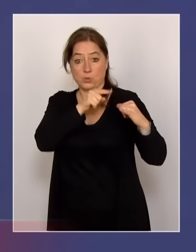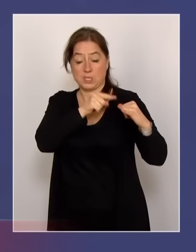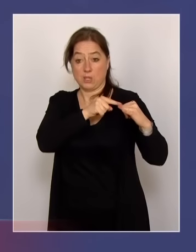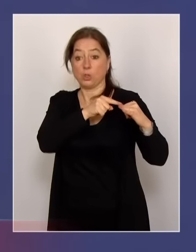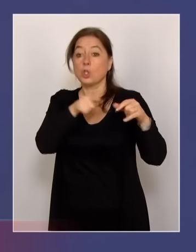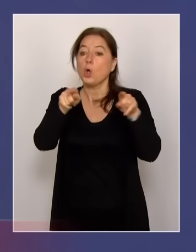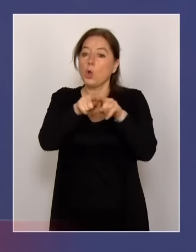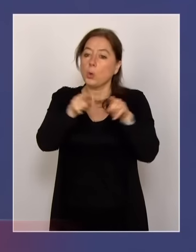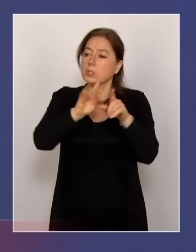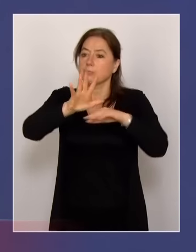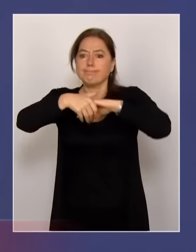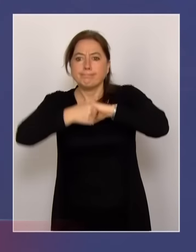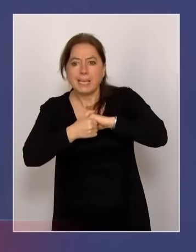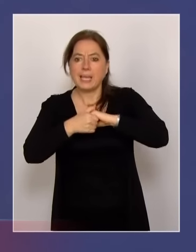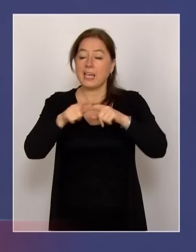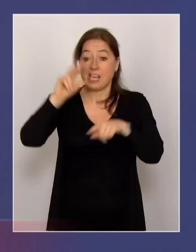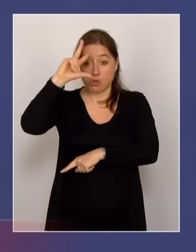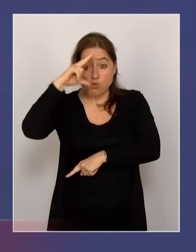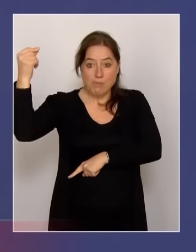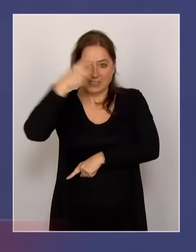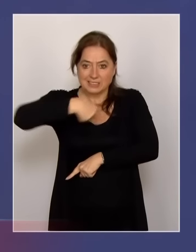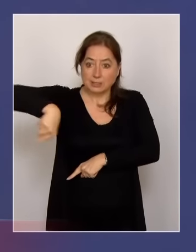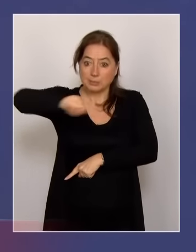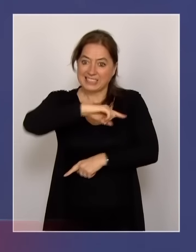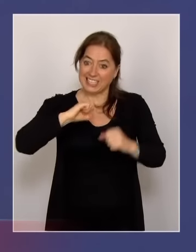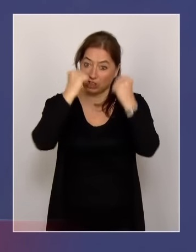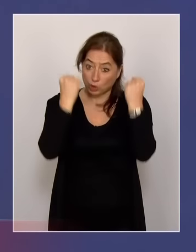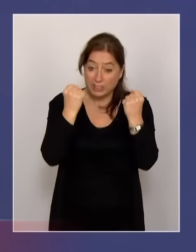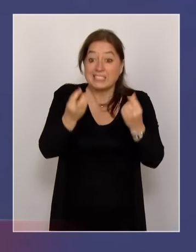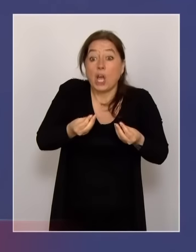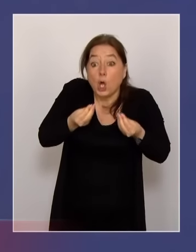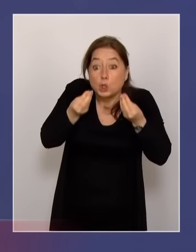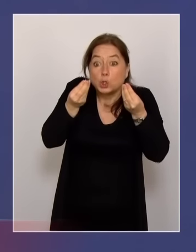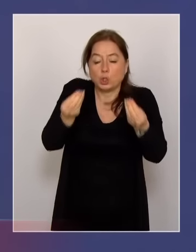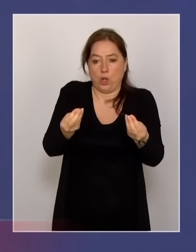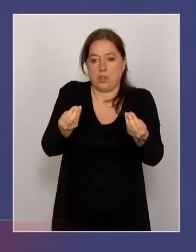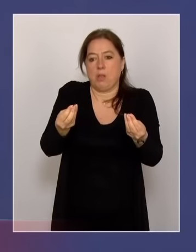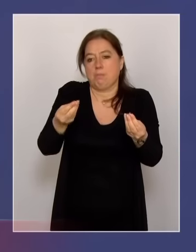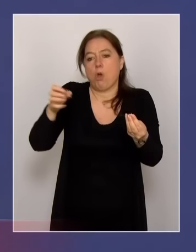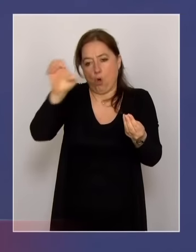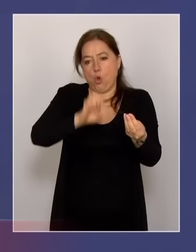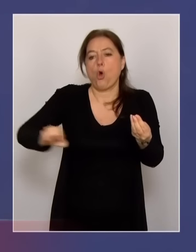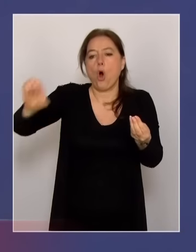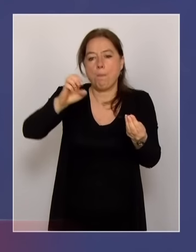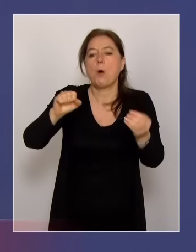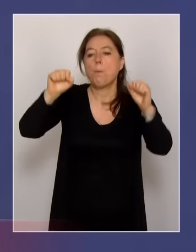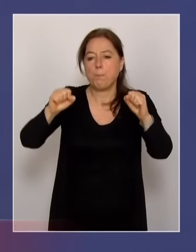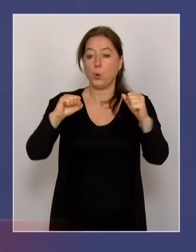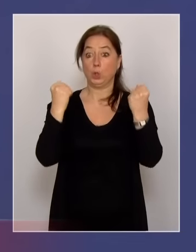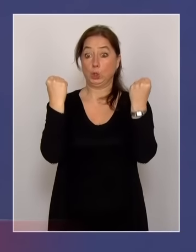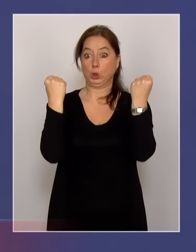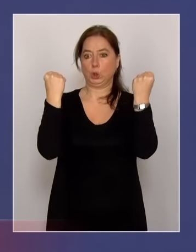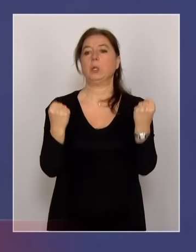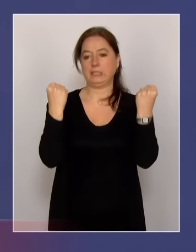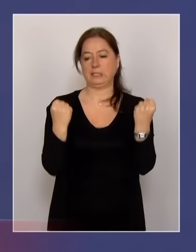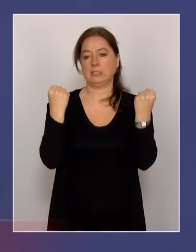la prospérité et l'humanisme qu'on donne un contenu, en quelque sorte, à cette souveraineté européenne et qu'on permet et qu permettra